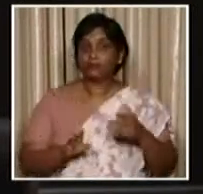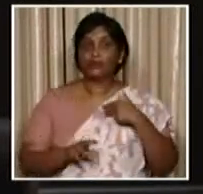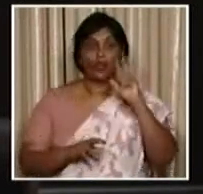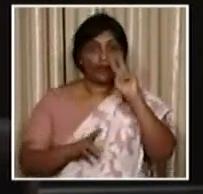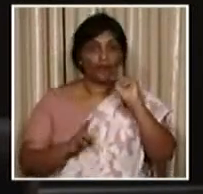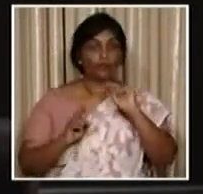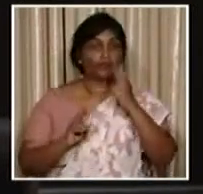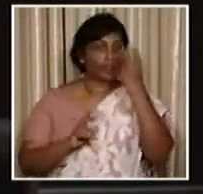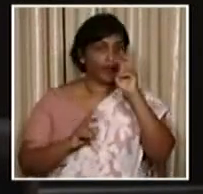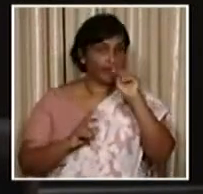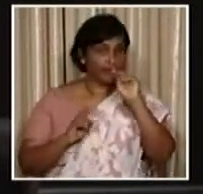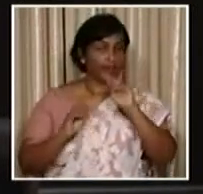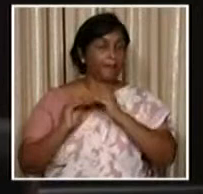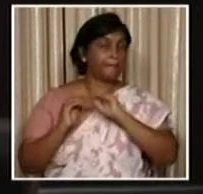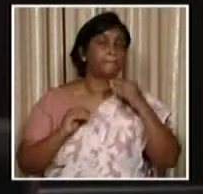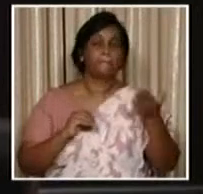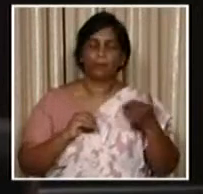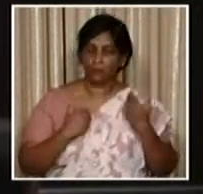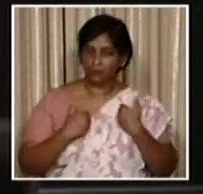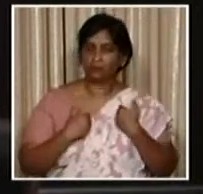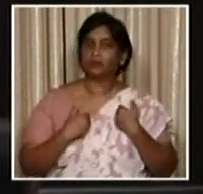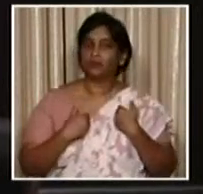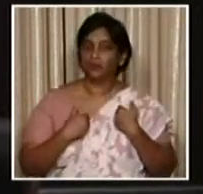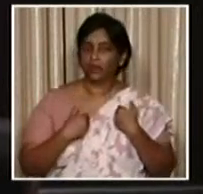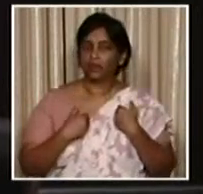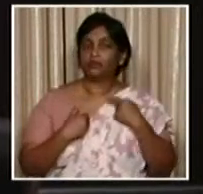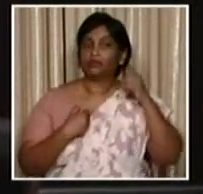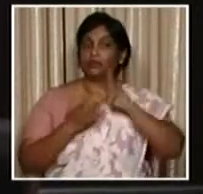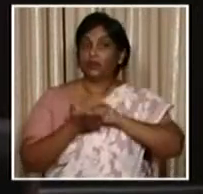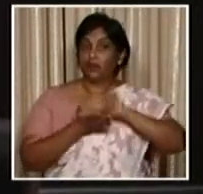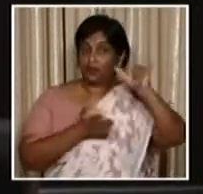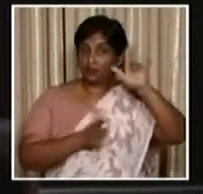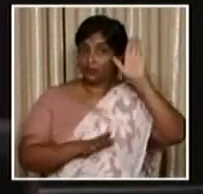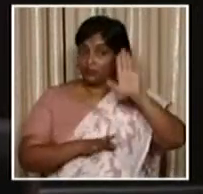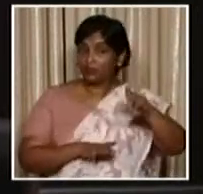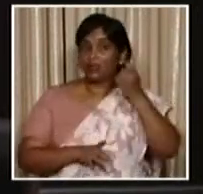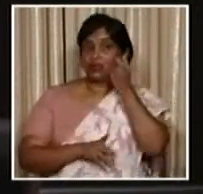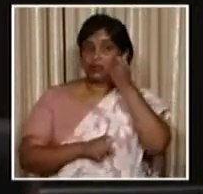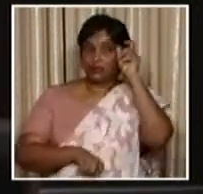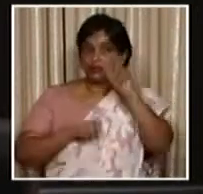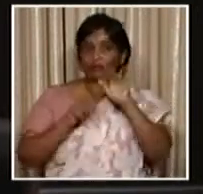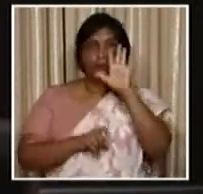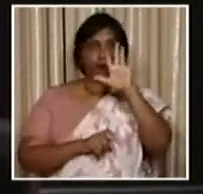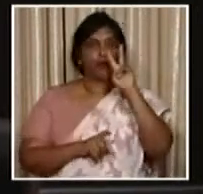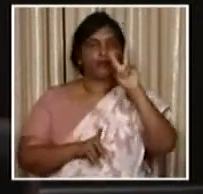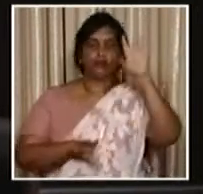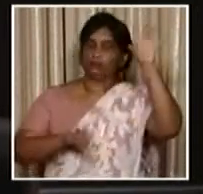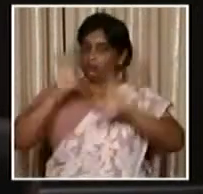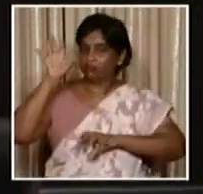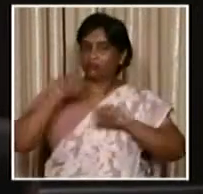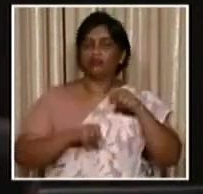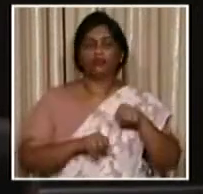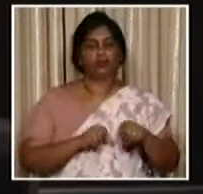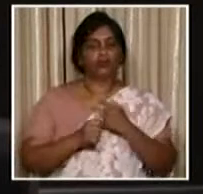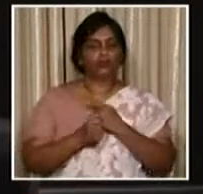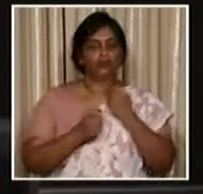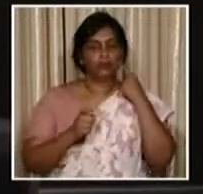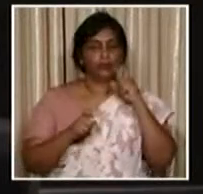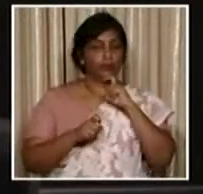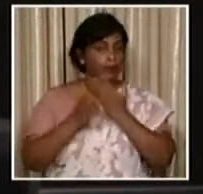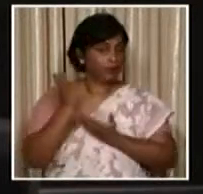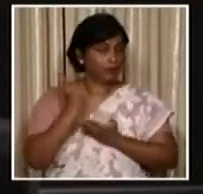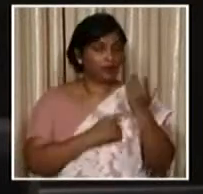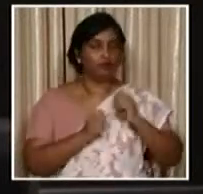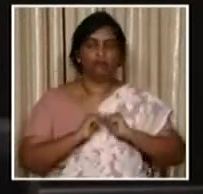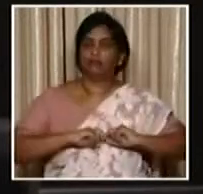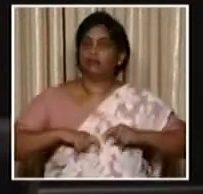20න් පස්සේ 2020යි 20න් පස්සේ අපි ඒ රටවල් වල හිටපු සැකකරුවෝ 52ක් ගෙනල්ලා මේ චෝදනා ගොනු කරලා ඒ